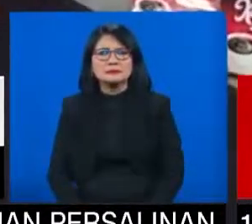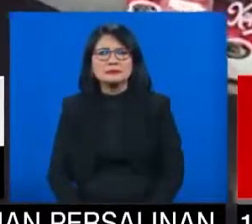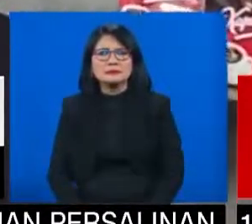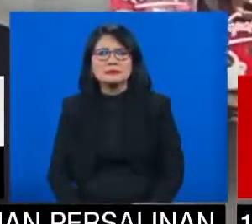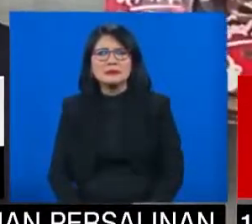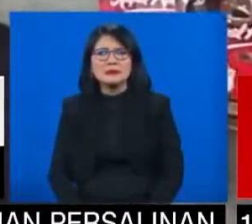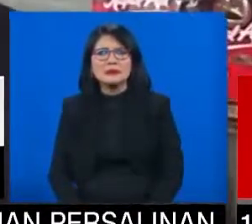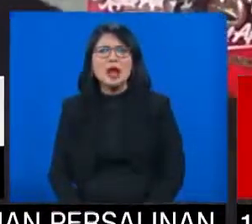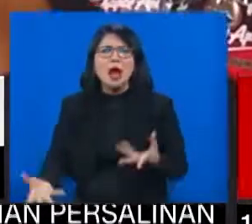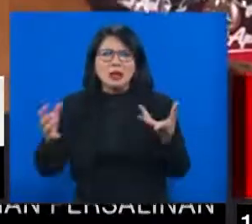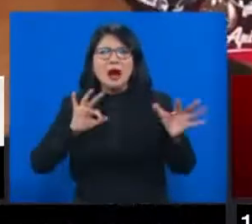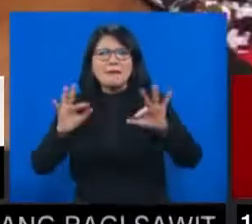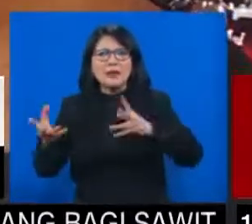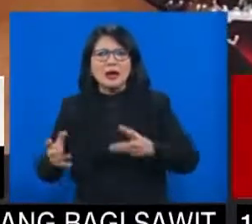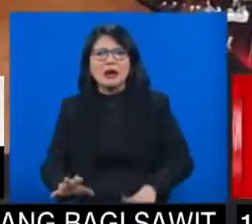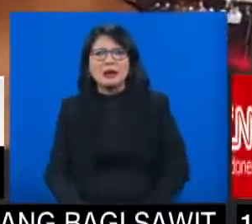Rame, Pak.